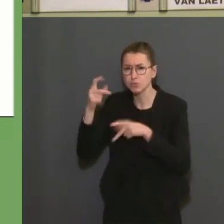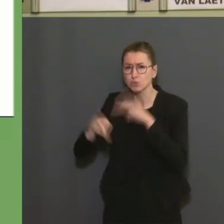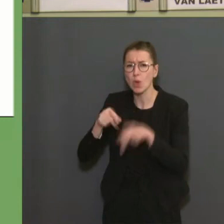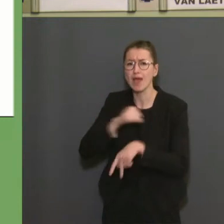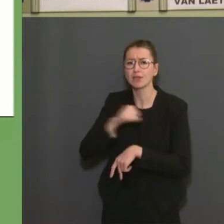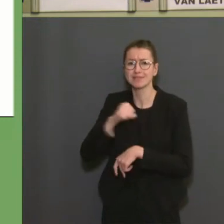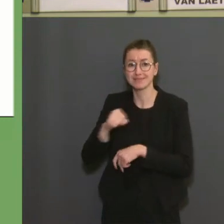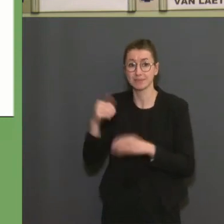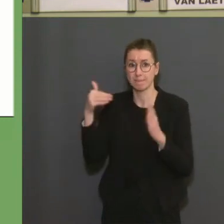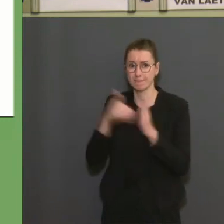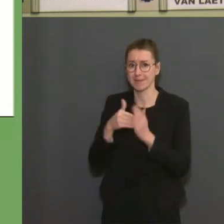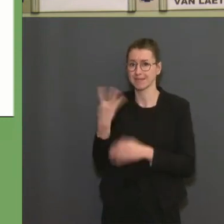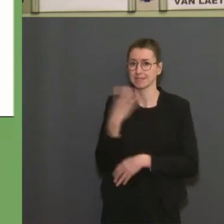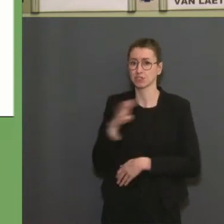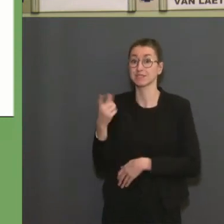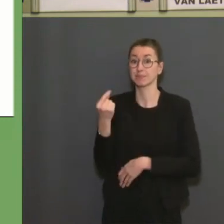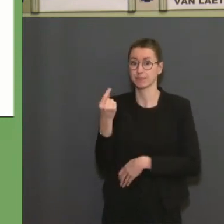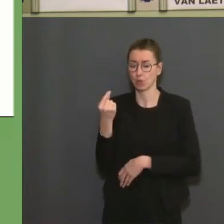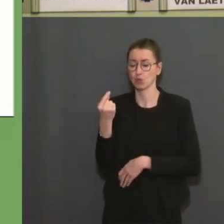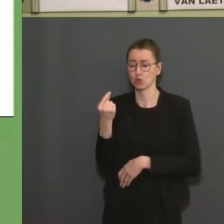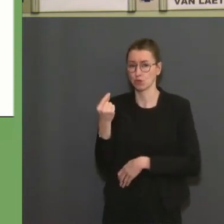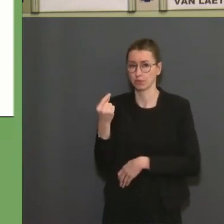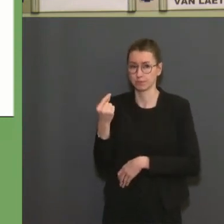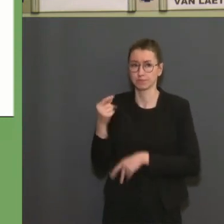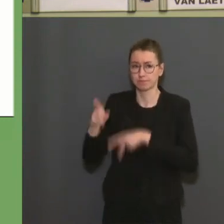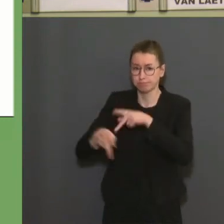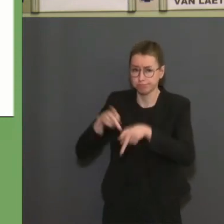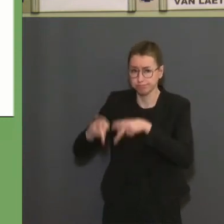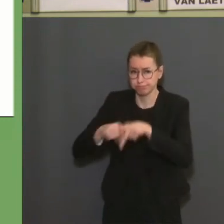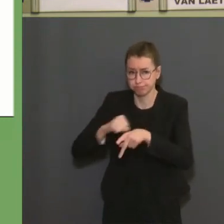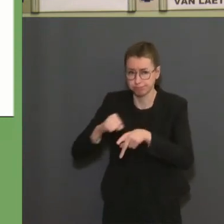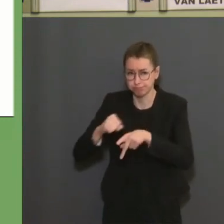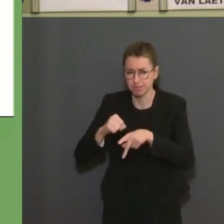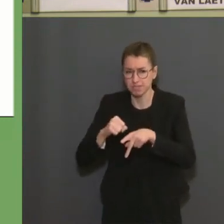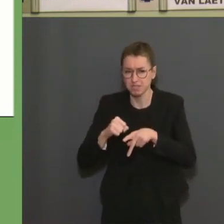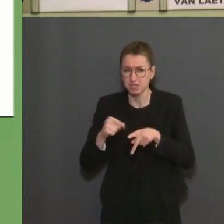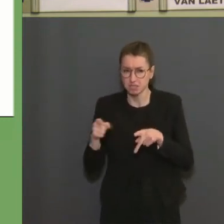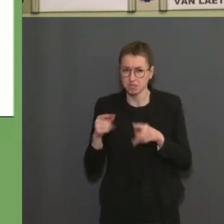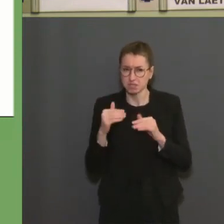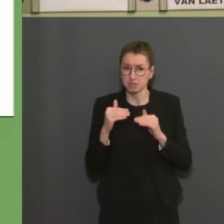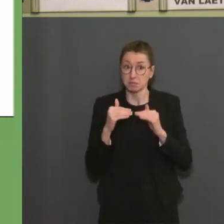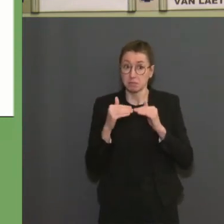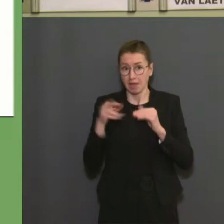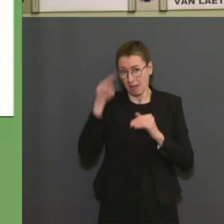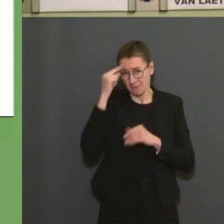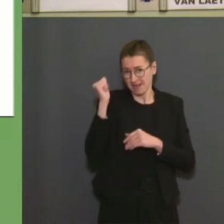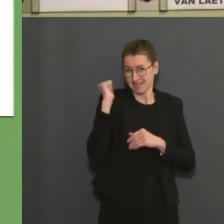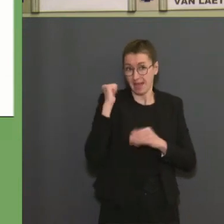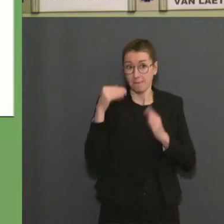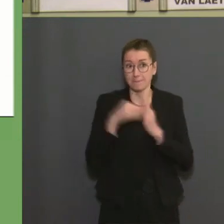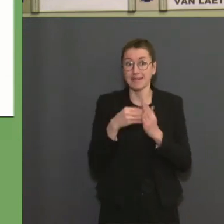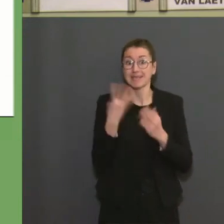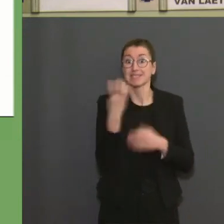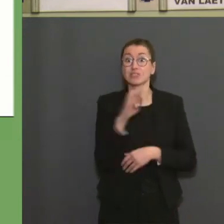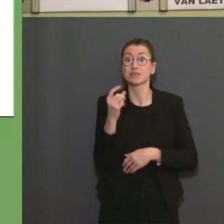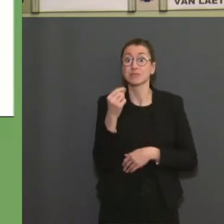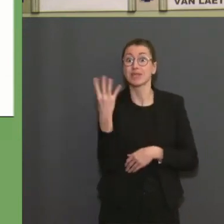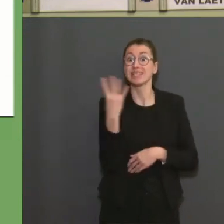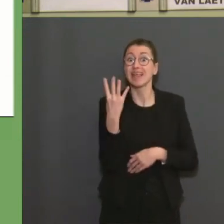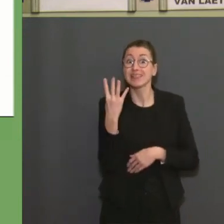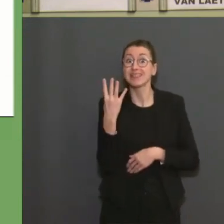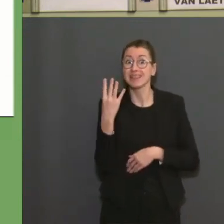Ce 1470 est un peu plus bas que le 1474 de la veille, ce qui nous fait donc penser que nous